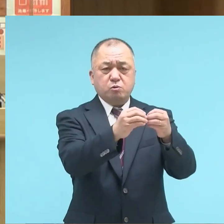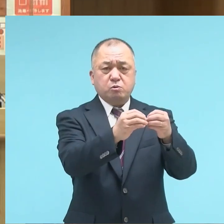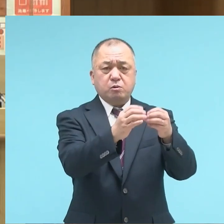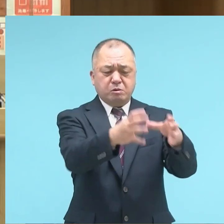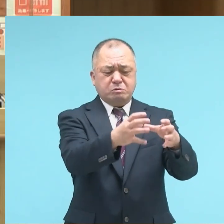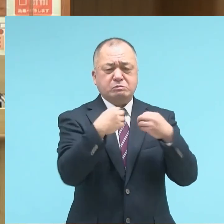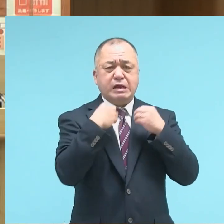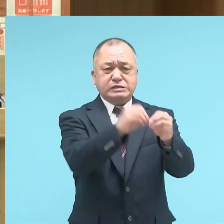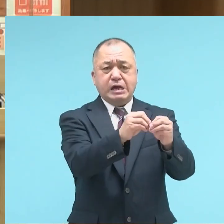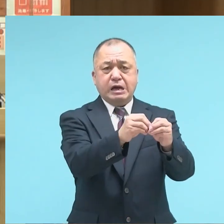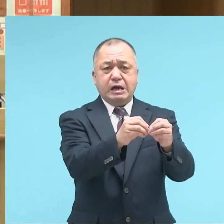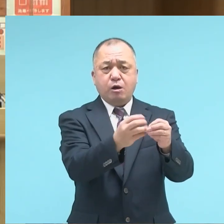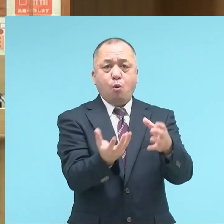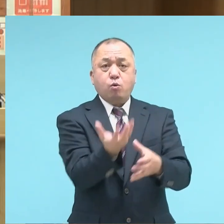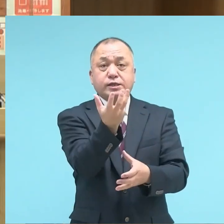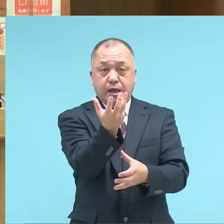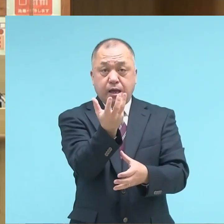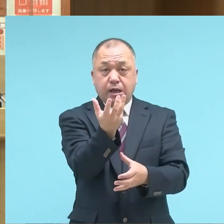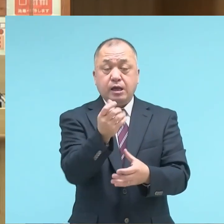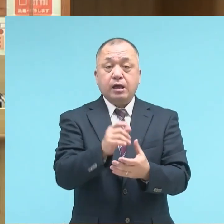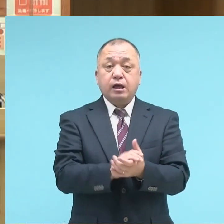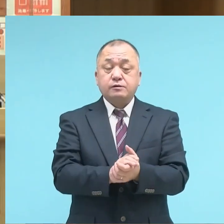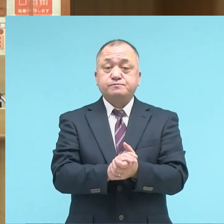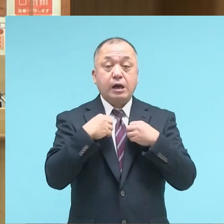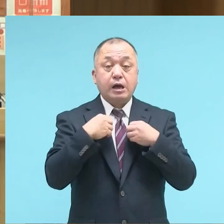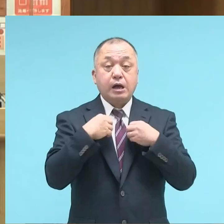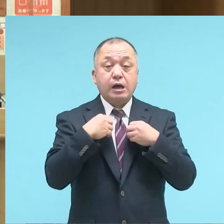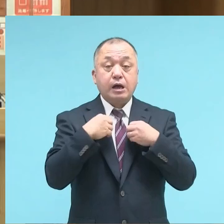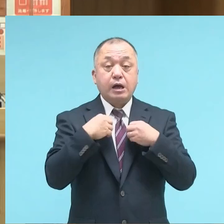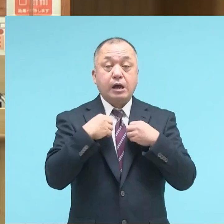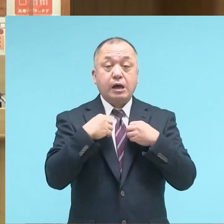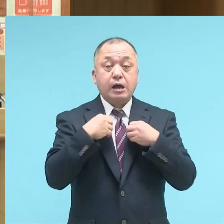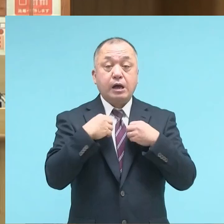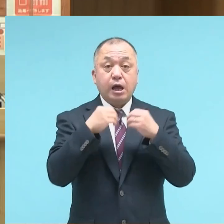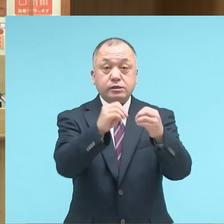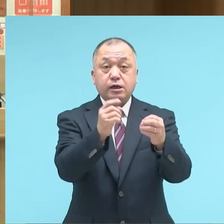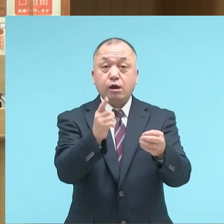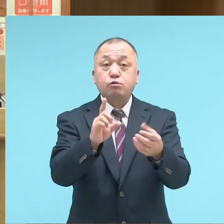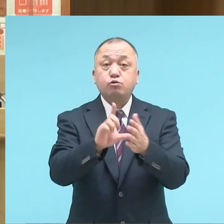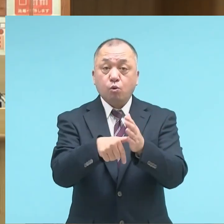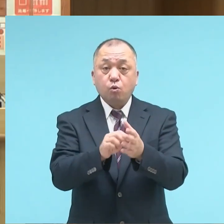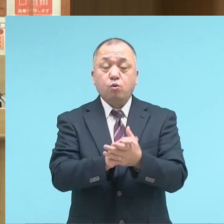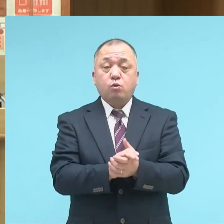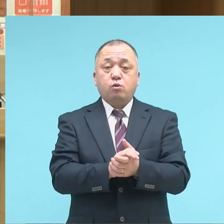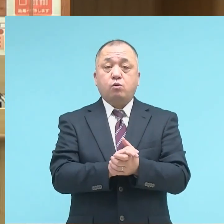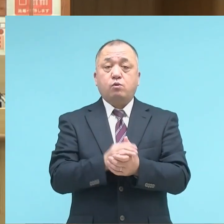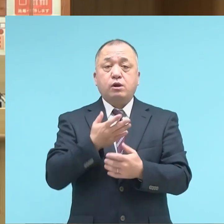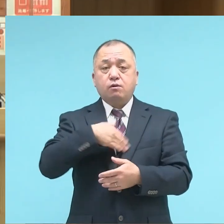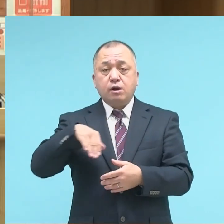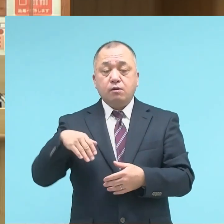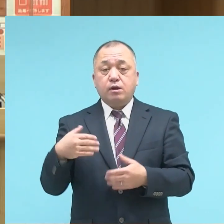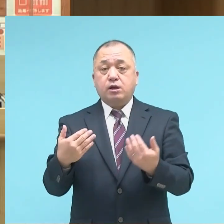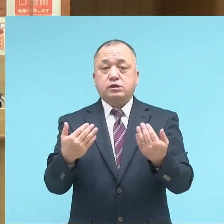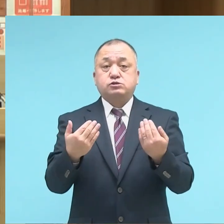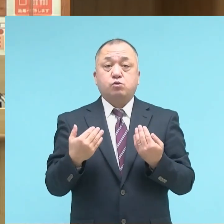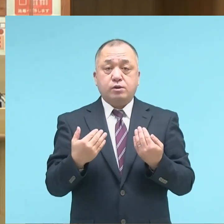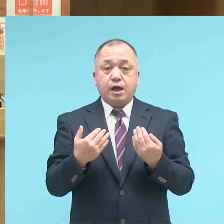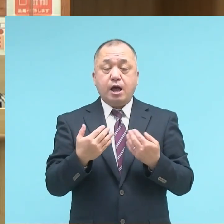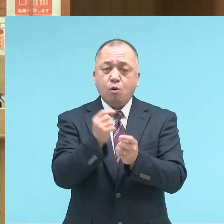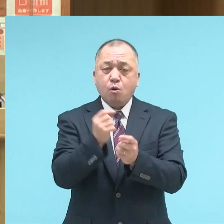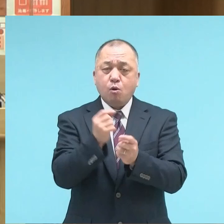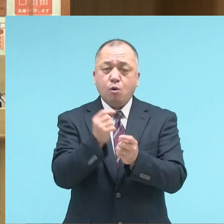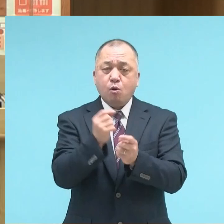生をいたしまして、その集団感染が発生しますと、我々としてはその必要なですね、保